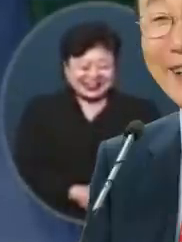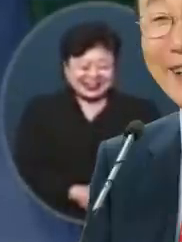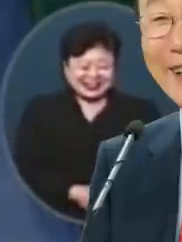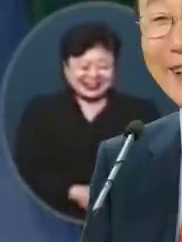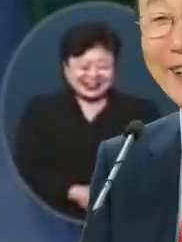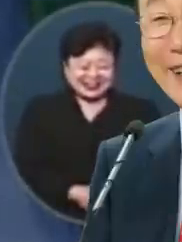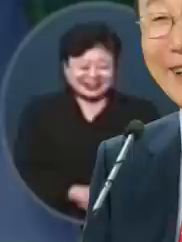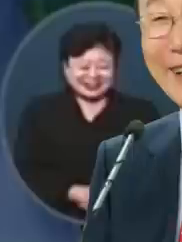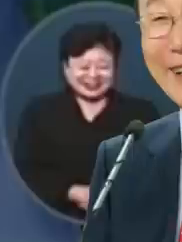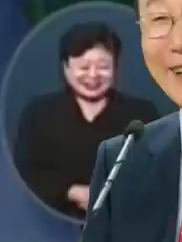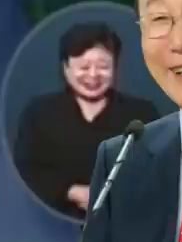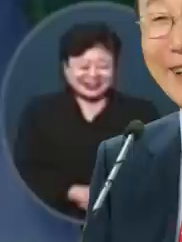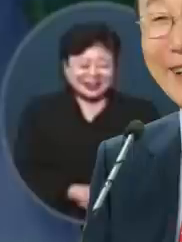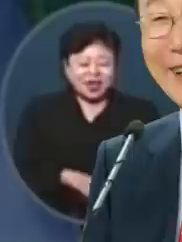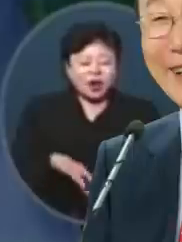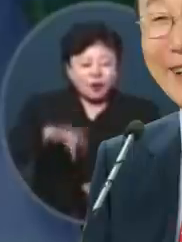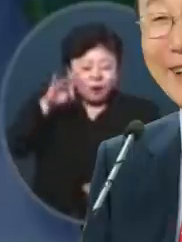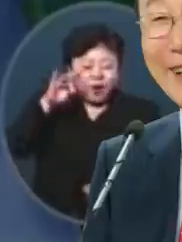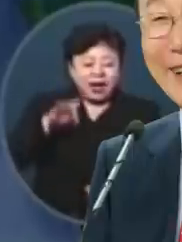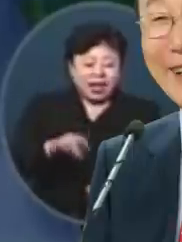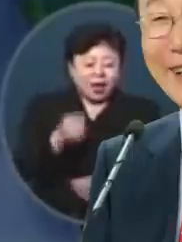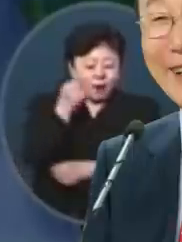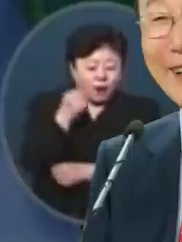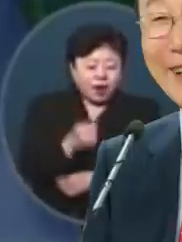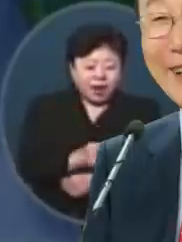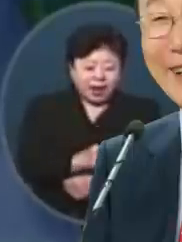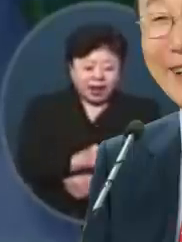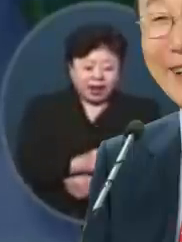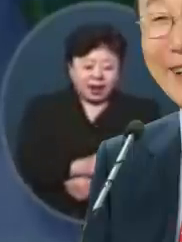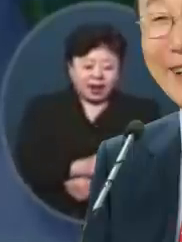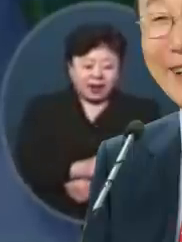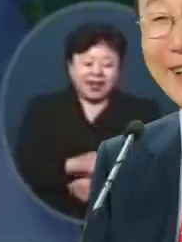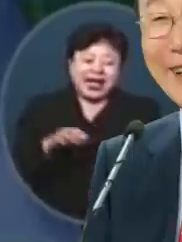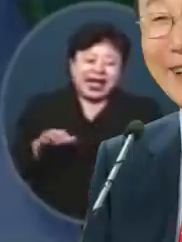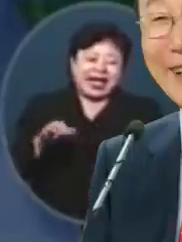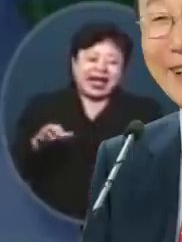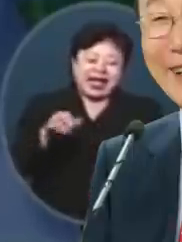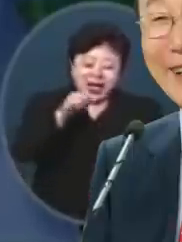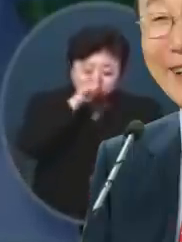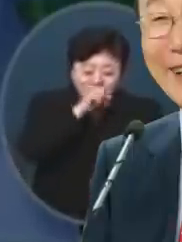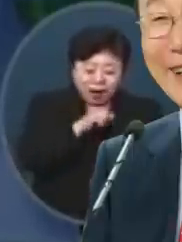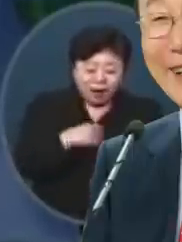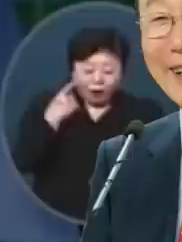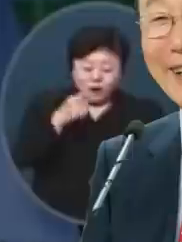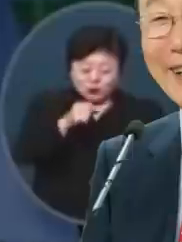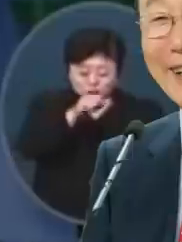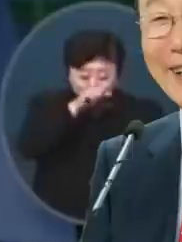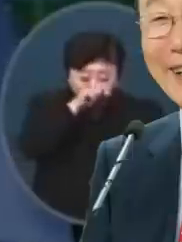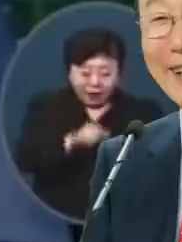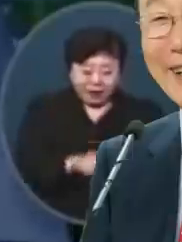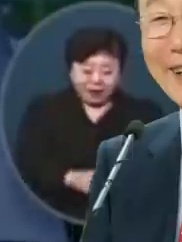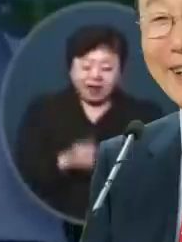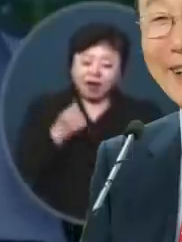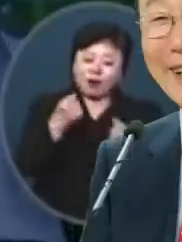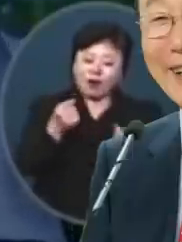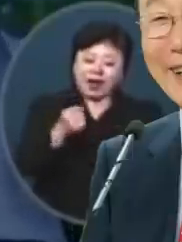아, 천성적으로 많이 그렇게 웃는 사람이 있습니다. 굉장히 인상도 좋고